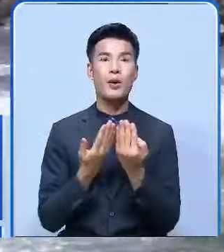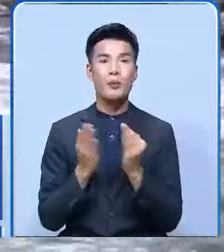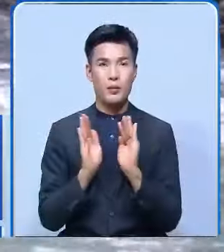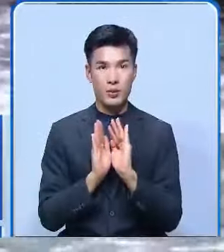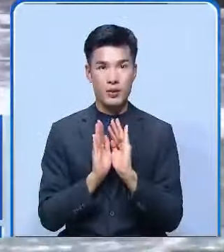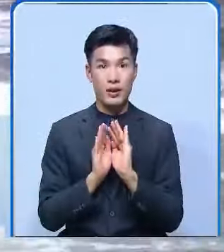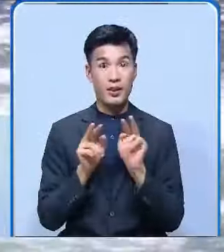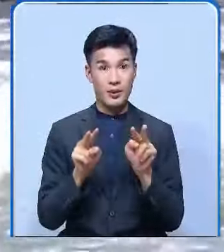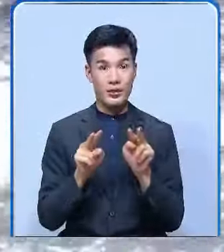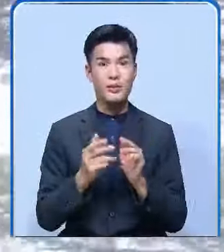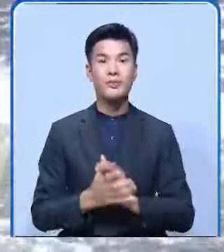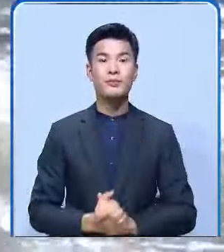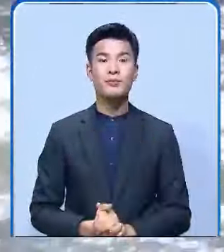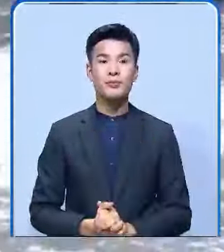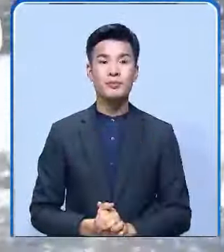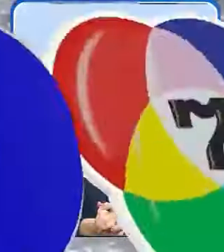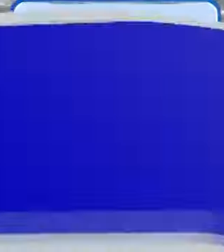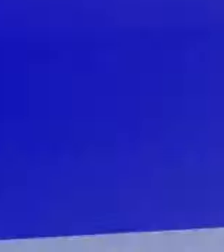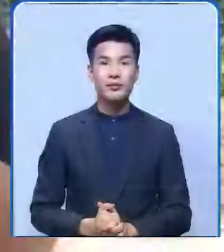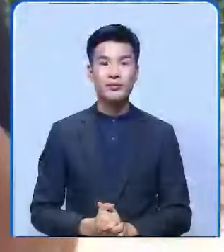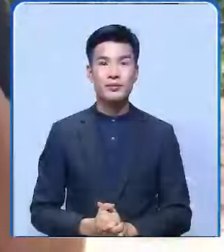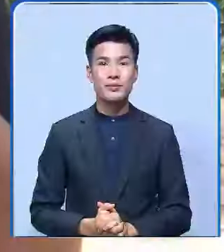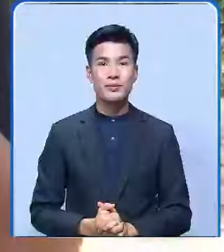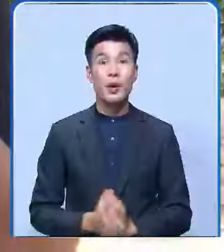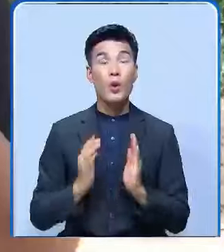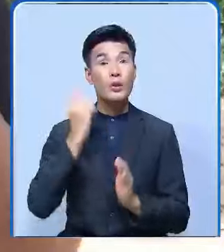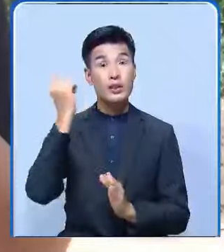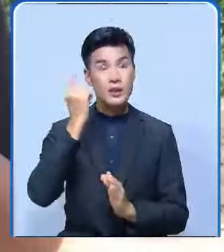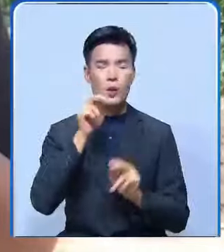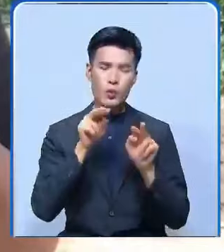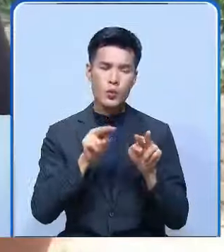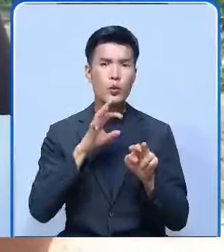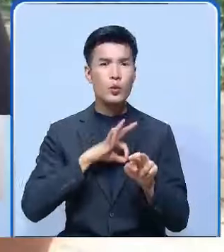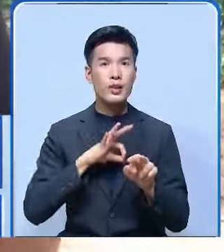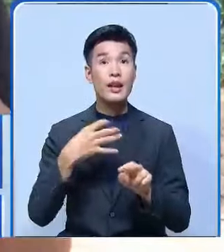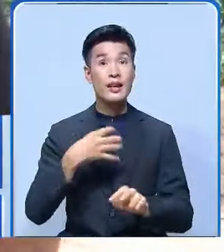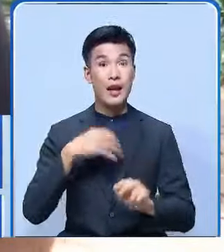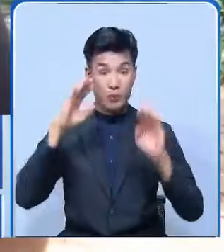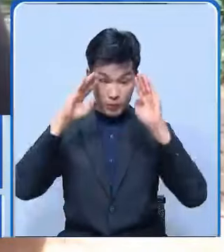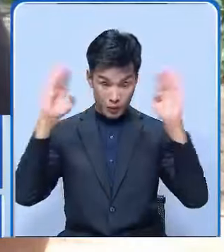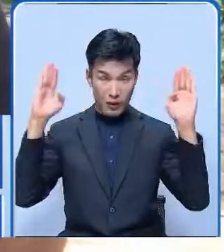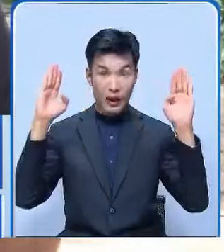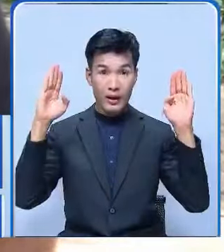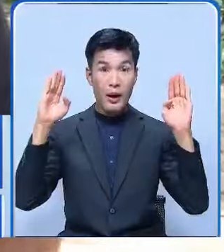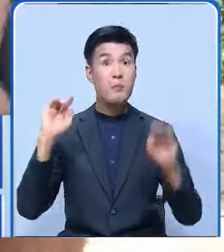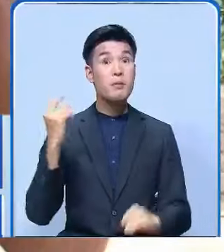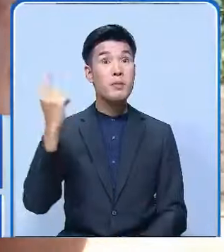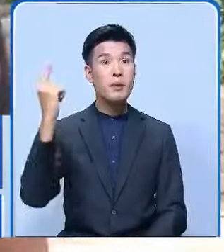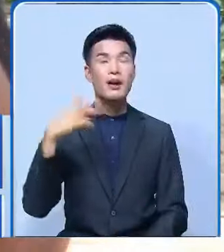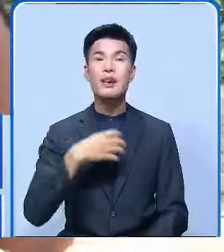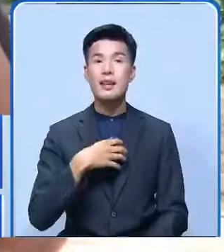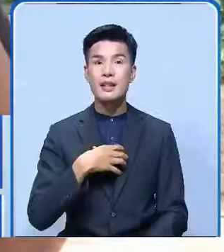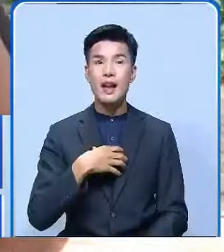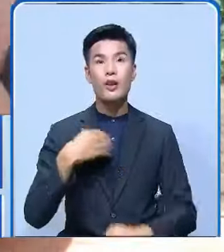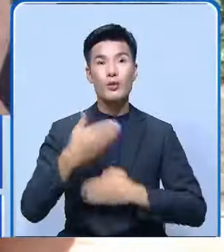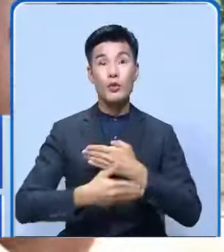ฟังเสียงหน่อยค่ะ ที่นักเที่ยวอ่ะมองว่าอยากสัมผัสประสบการณ์ในรูปแบบใหม่ที่จะเดินทางแบบรถ